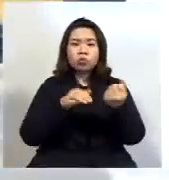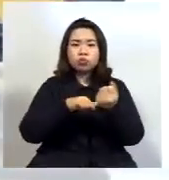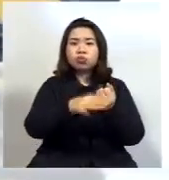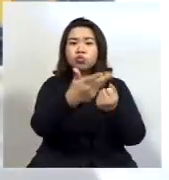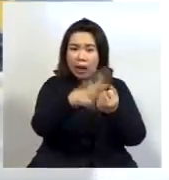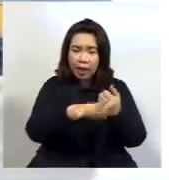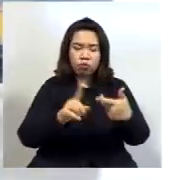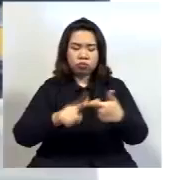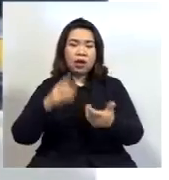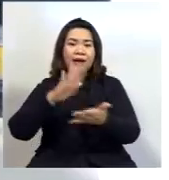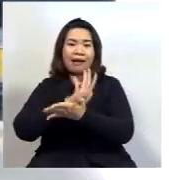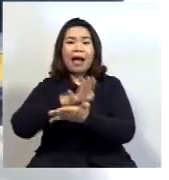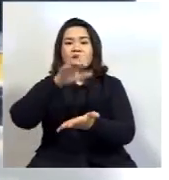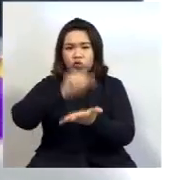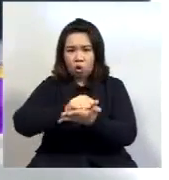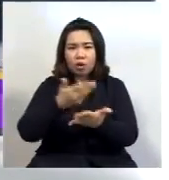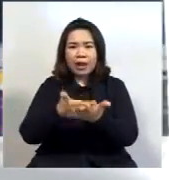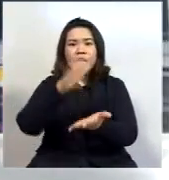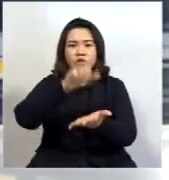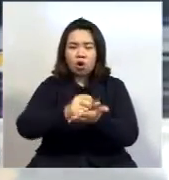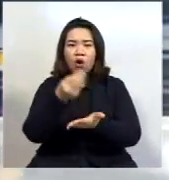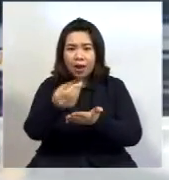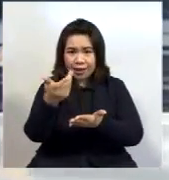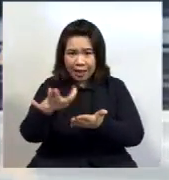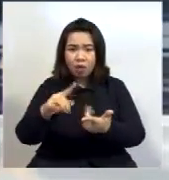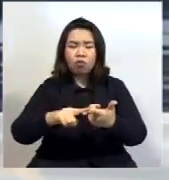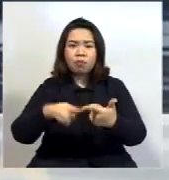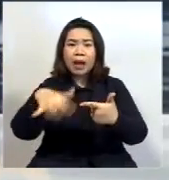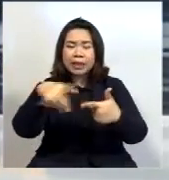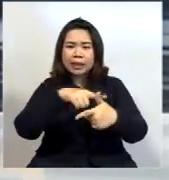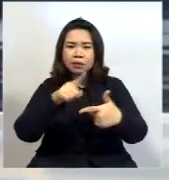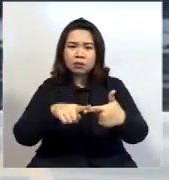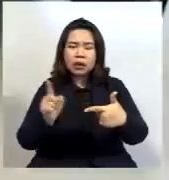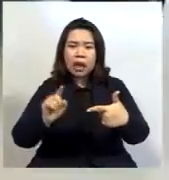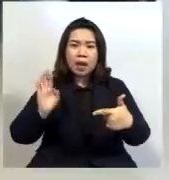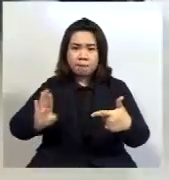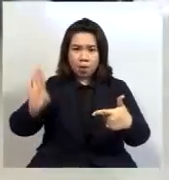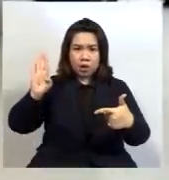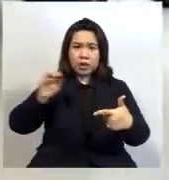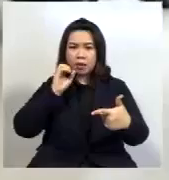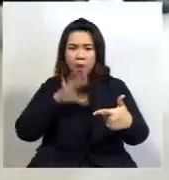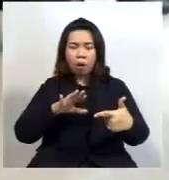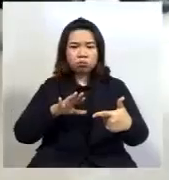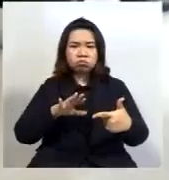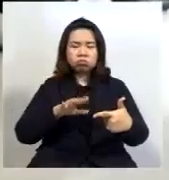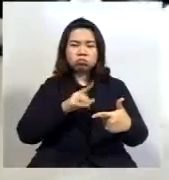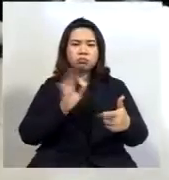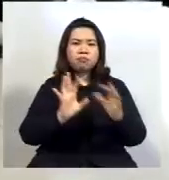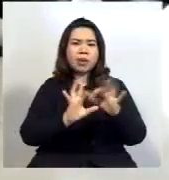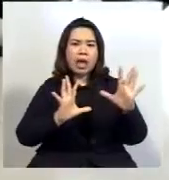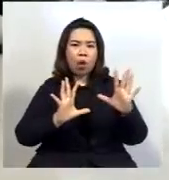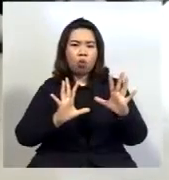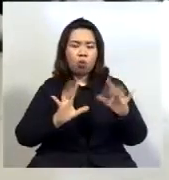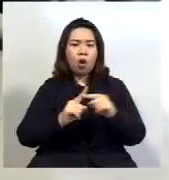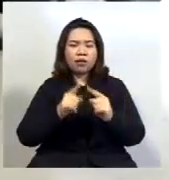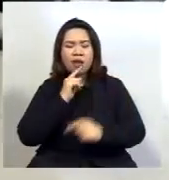แล้วกับคนที่จองรถแล้วก็จ่ายค่าจองไปแล้วในราคาปกติเนี่ยอันนี้ทางบริษัทเขาบอกว่าจะไม่รับผิดชอบและ